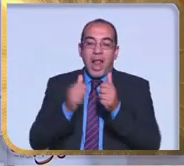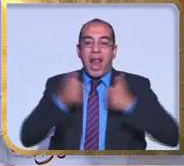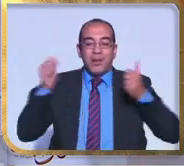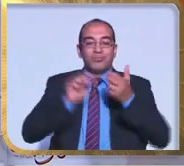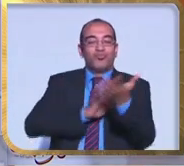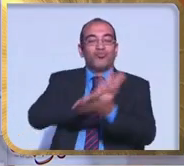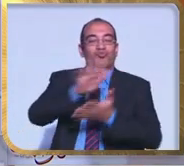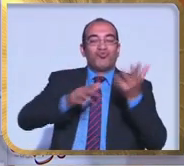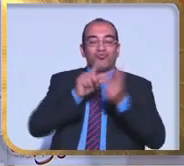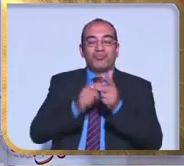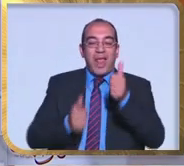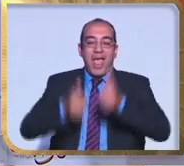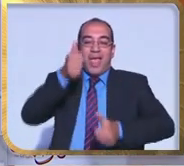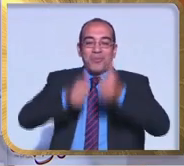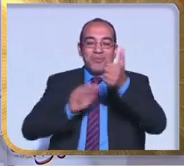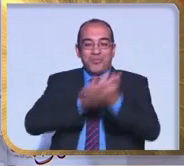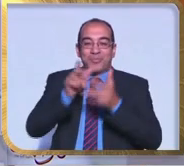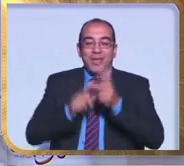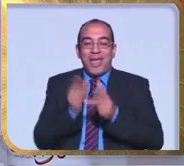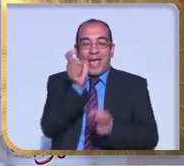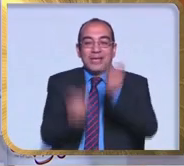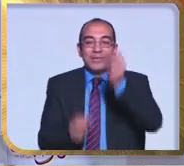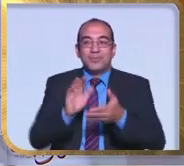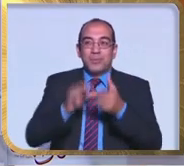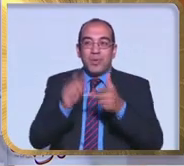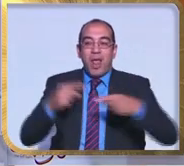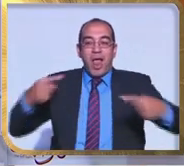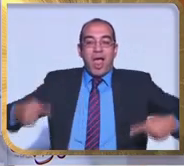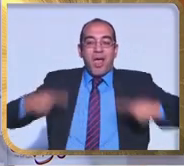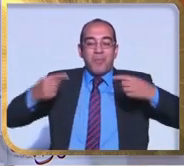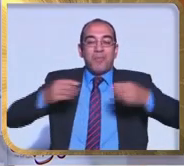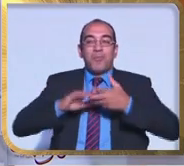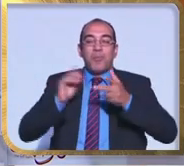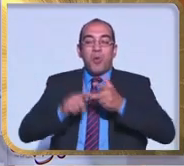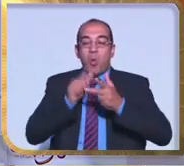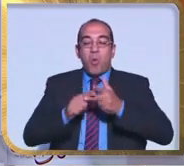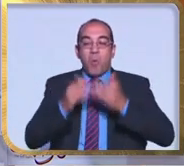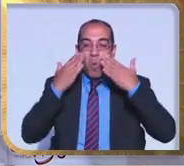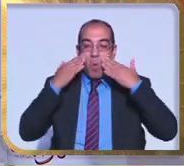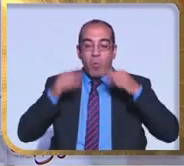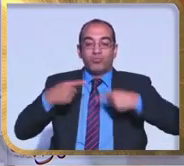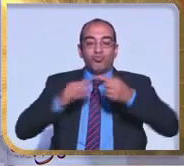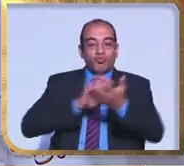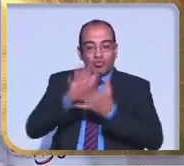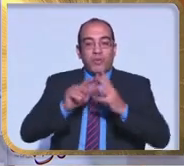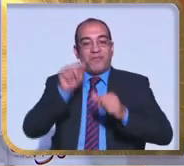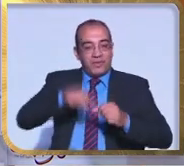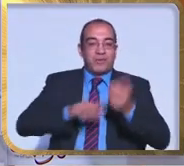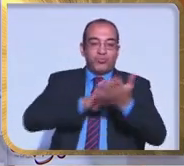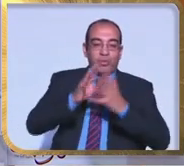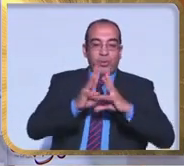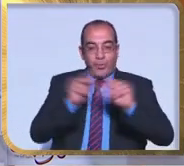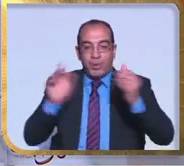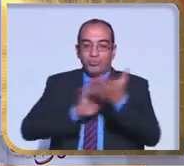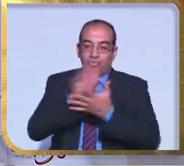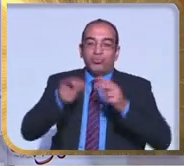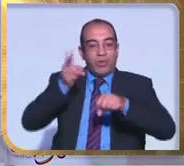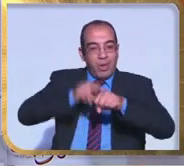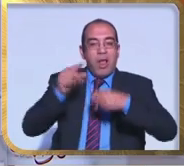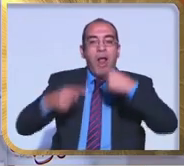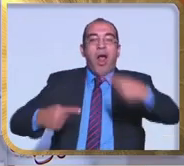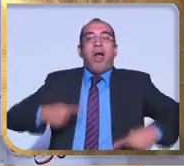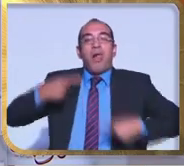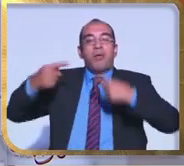دار الأقدار، فالإنسان طول ما هو عايش بيخرج من مشكلة بيدخل في مشكلة تانية، وبالتالي هو